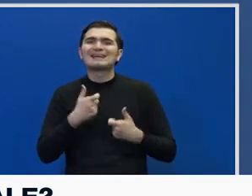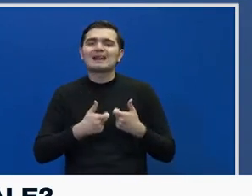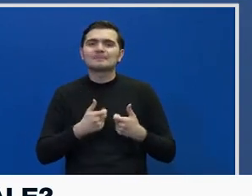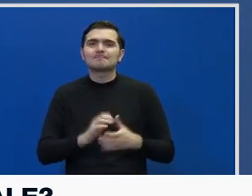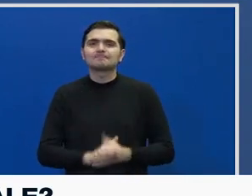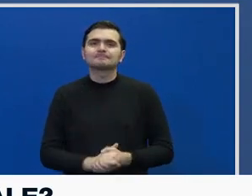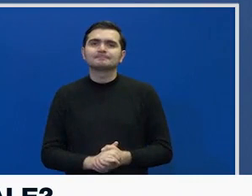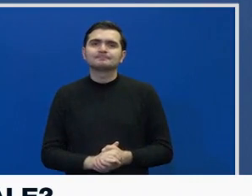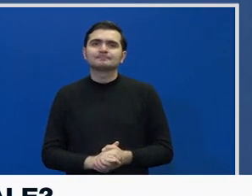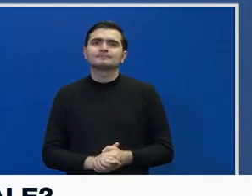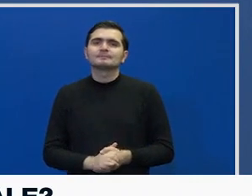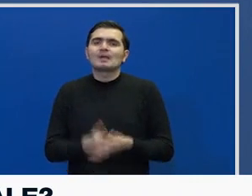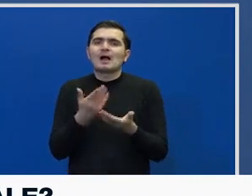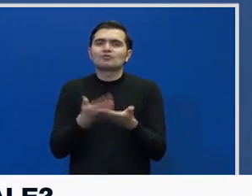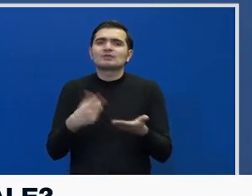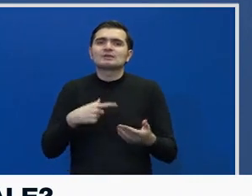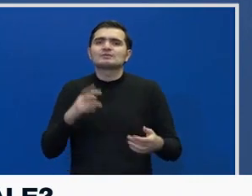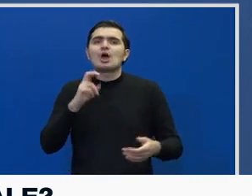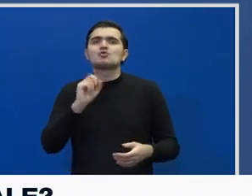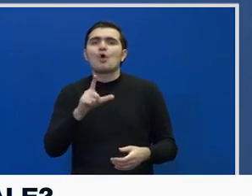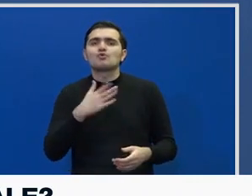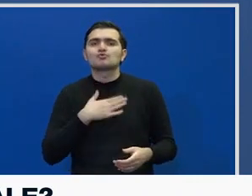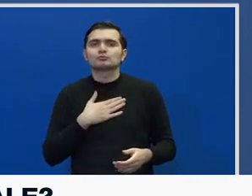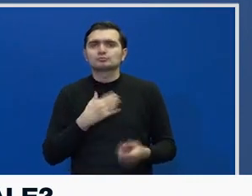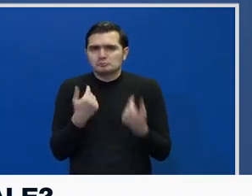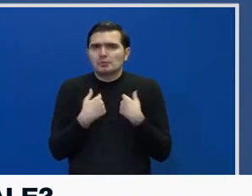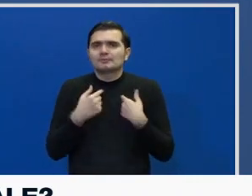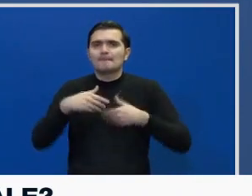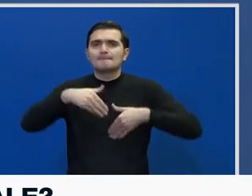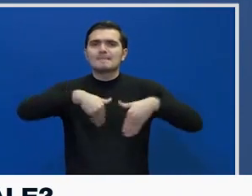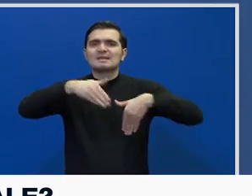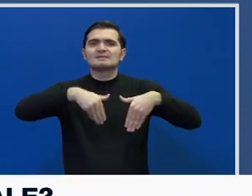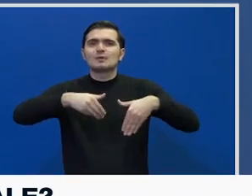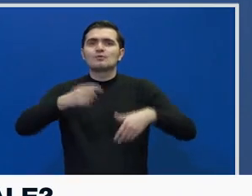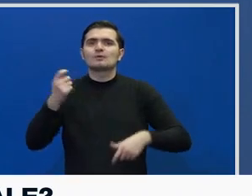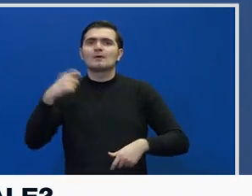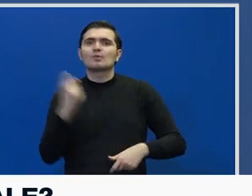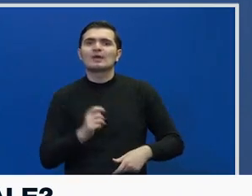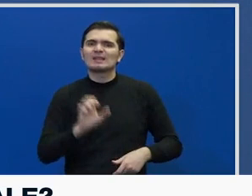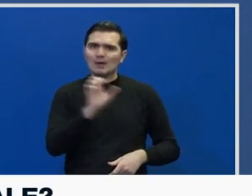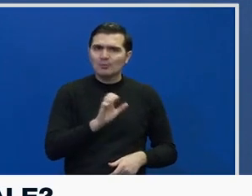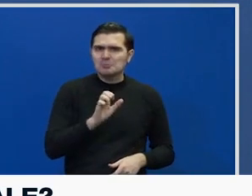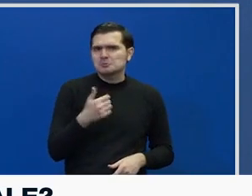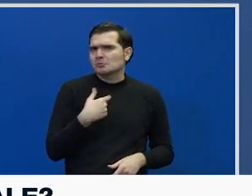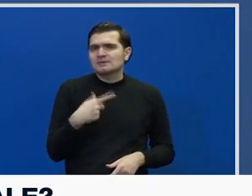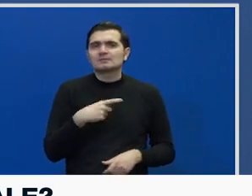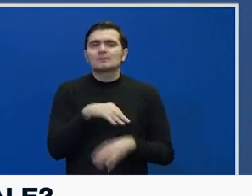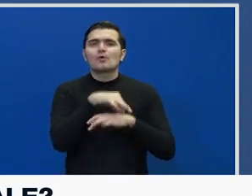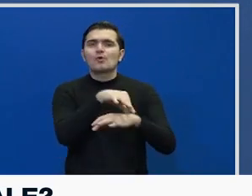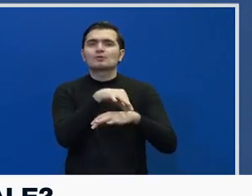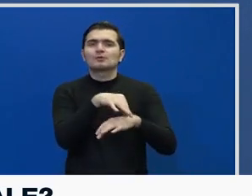că acesta e rolul nostru. Noi suntem Ministerul Investițiilor și Proiectelor Europene, suntem